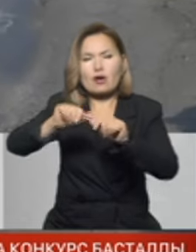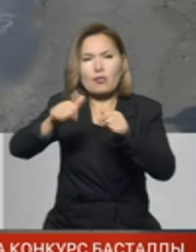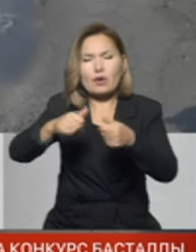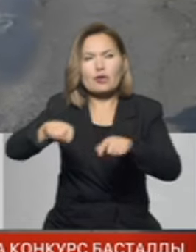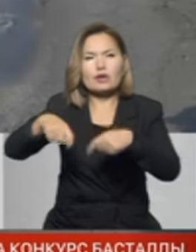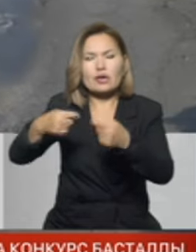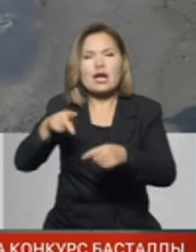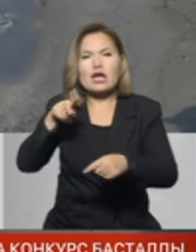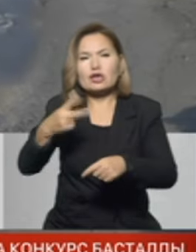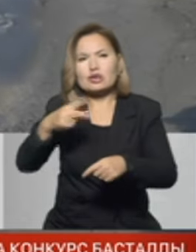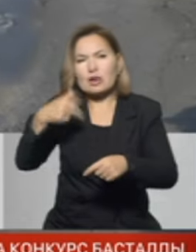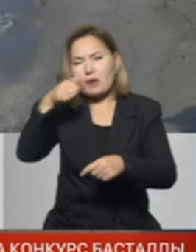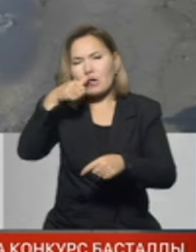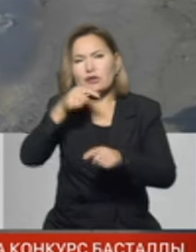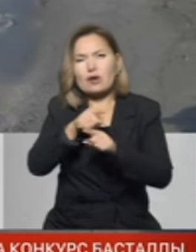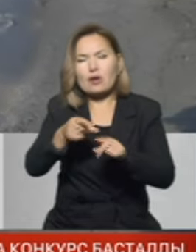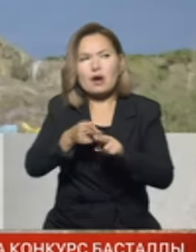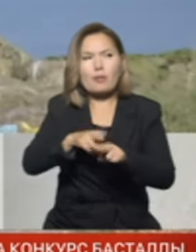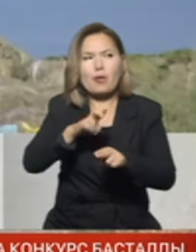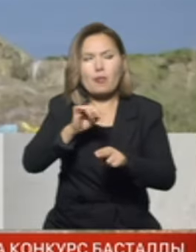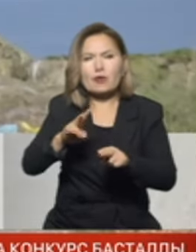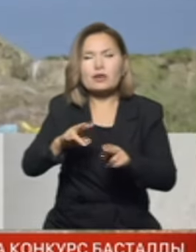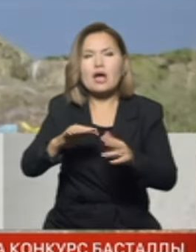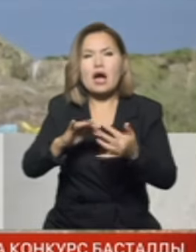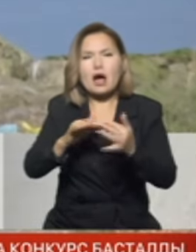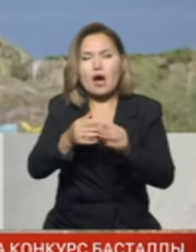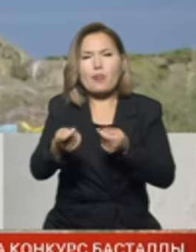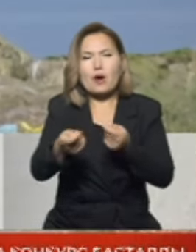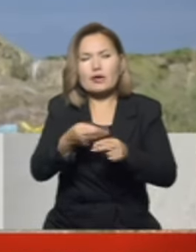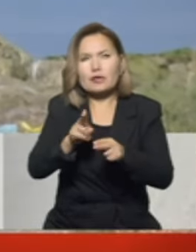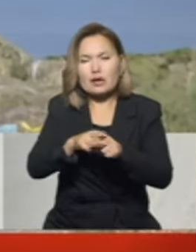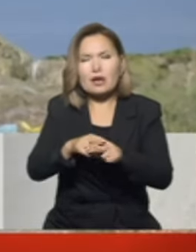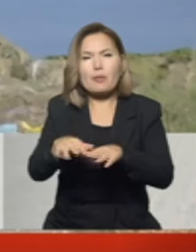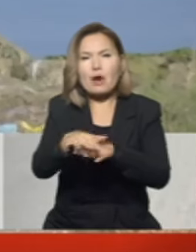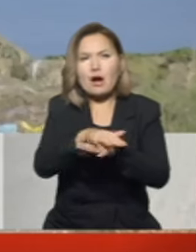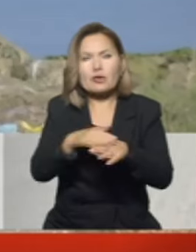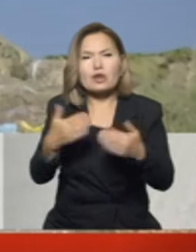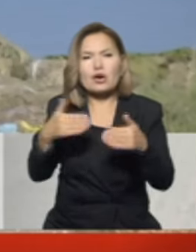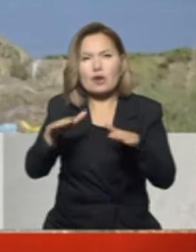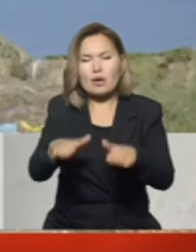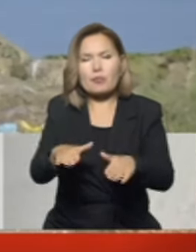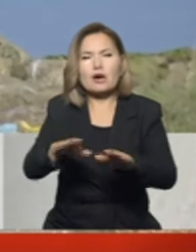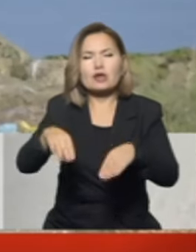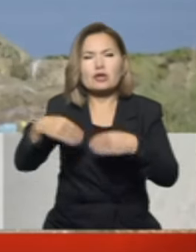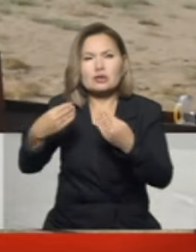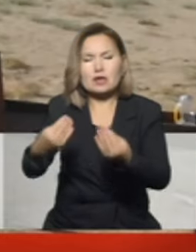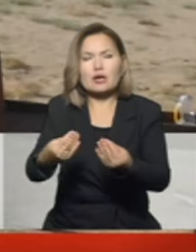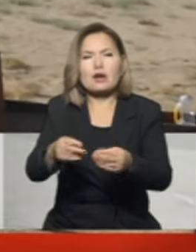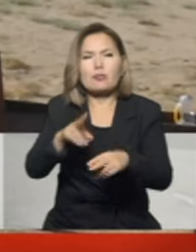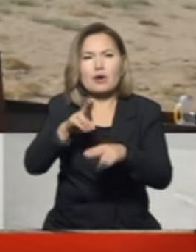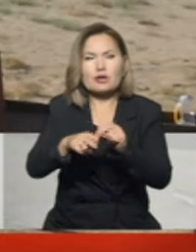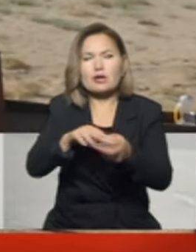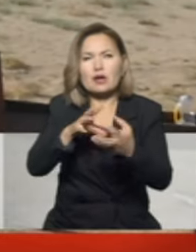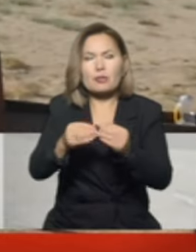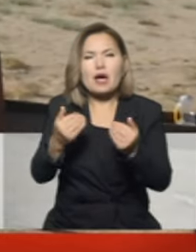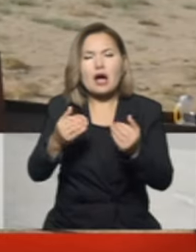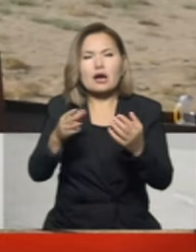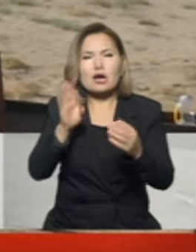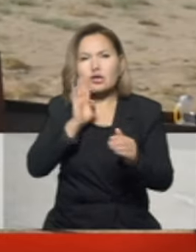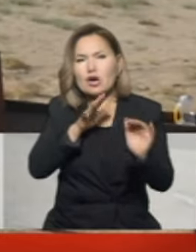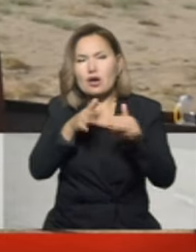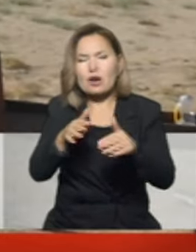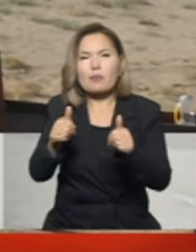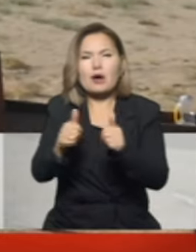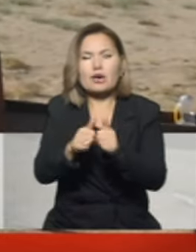ал 2020 жылы Баутин ауылы әкімінің шешімімен тұрғындар демалатын орын салуға берілгенін жеткізді. Сондықтан қазір теңіз